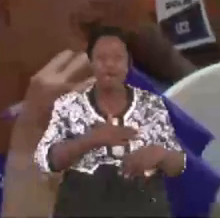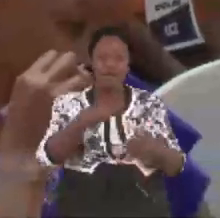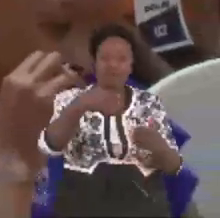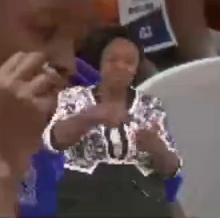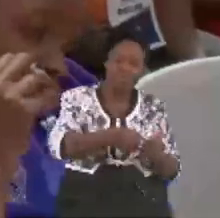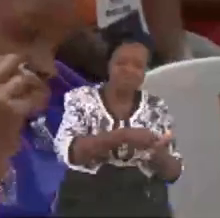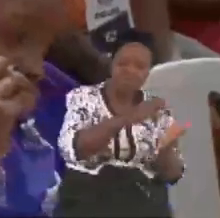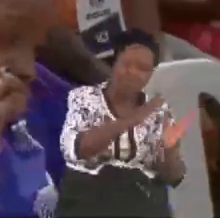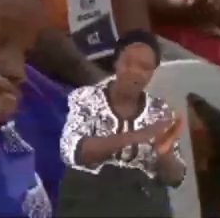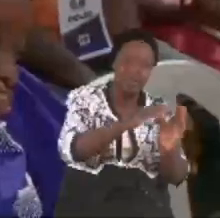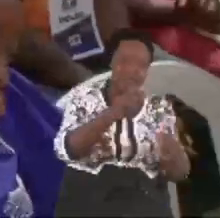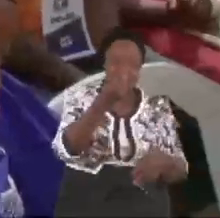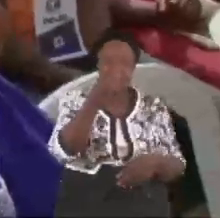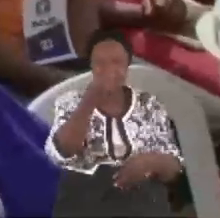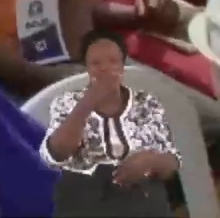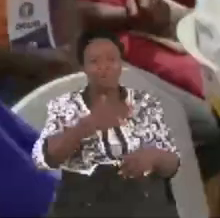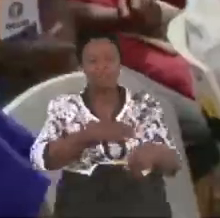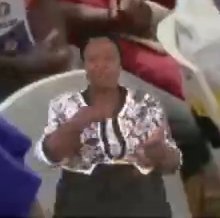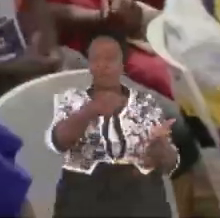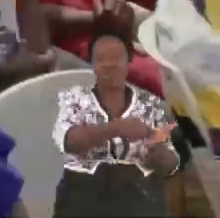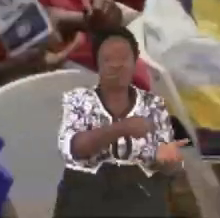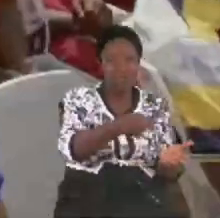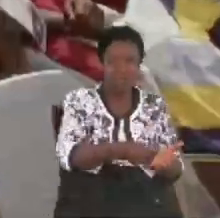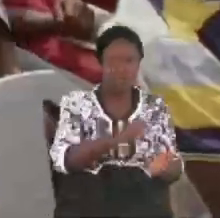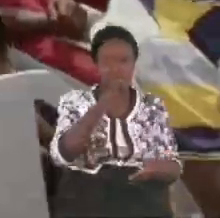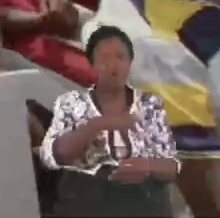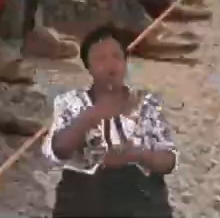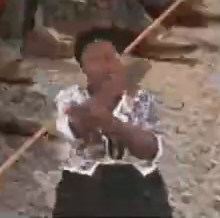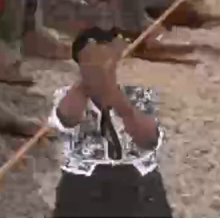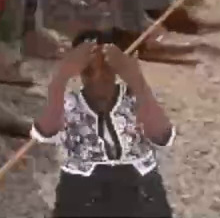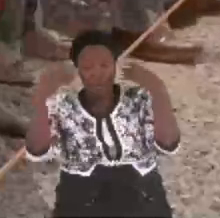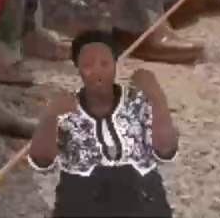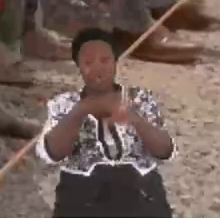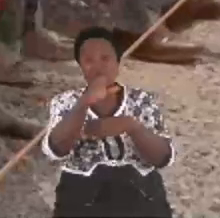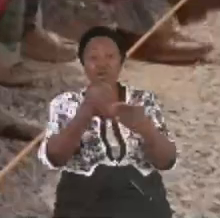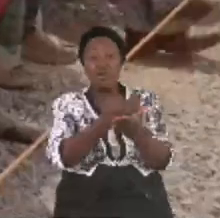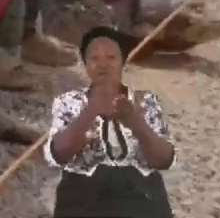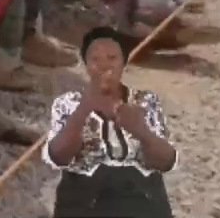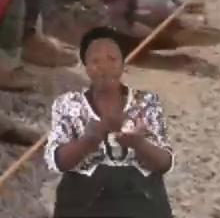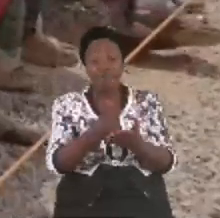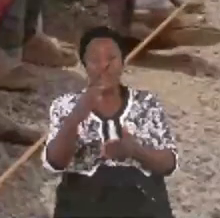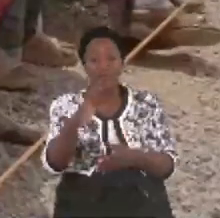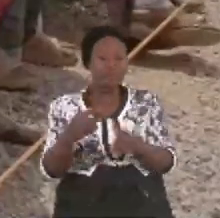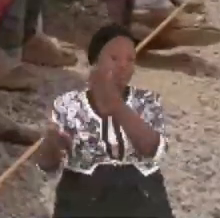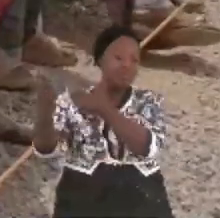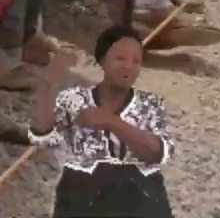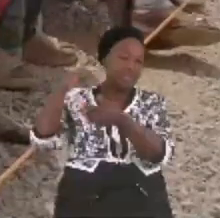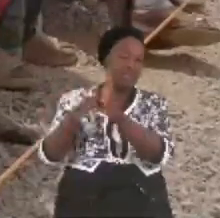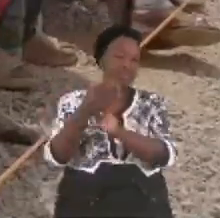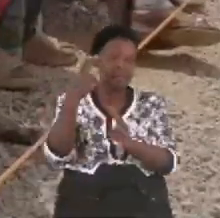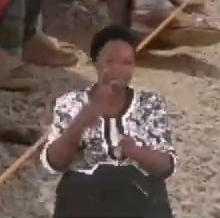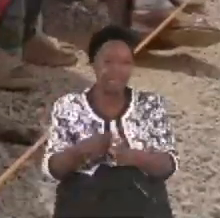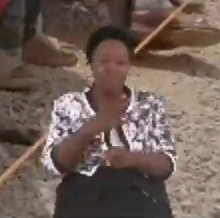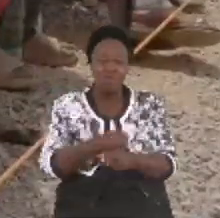Paie mes agneaux, mes brebis. Il va oublier tous tes échecs du passé. Il va oublier